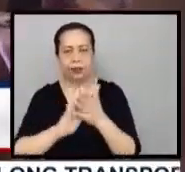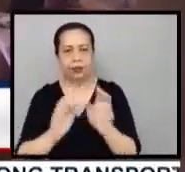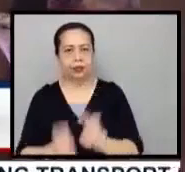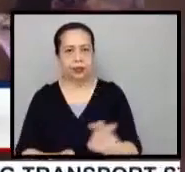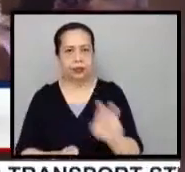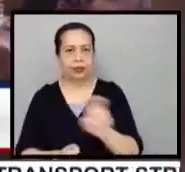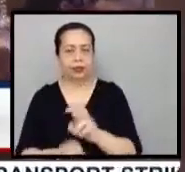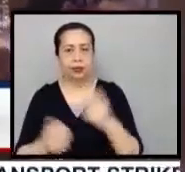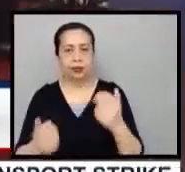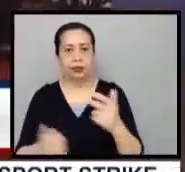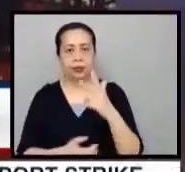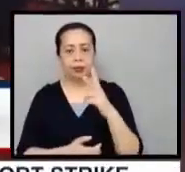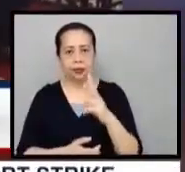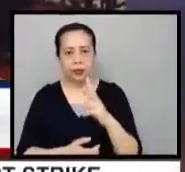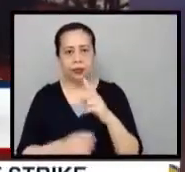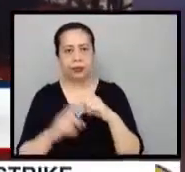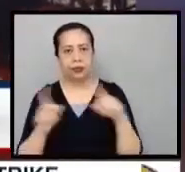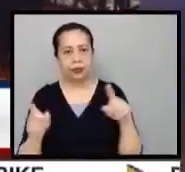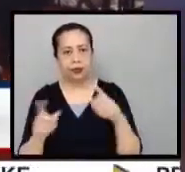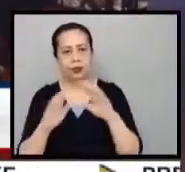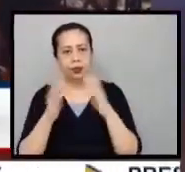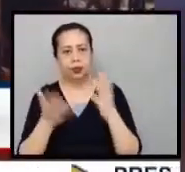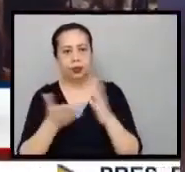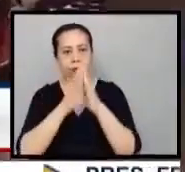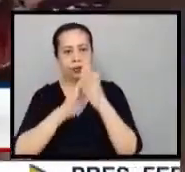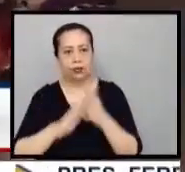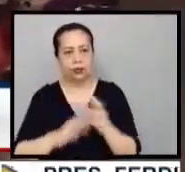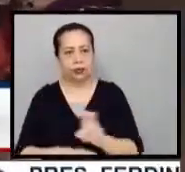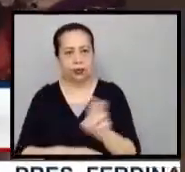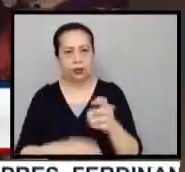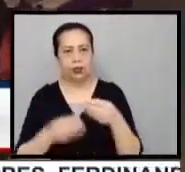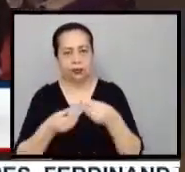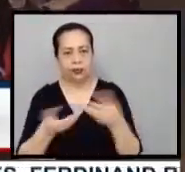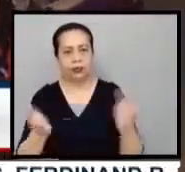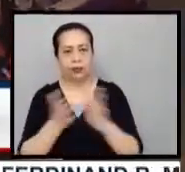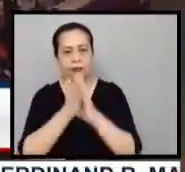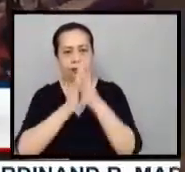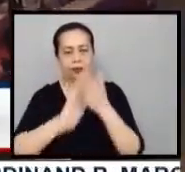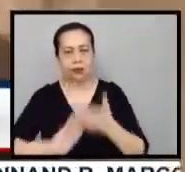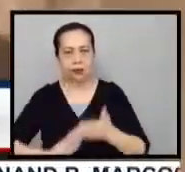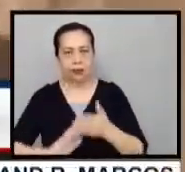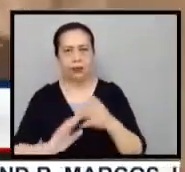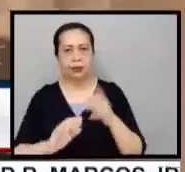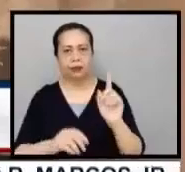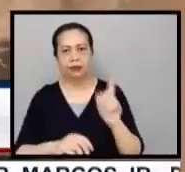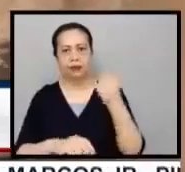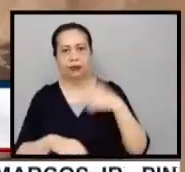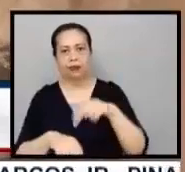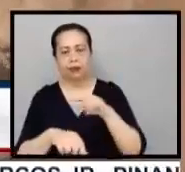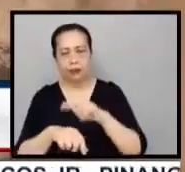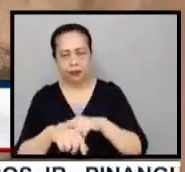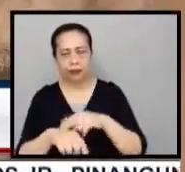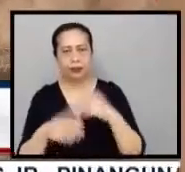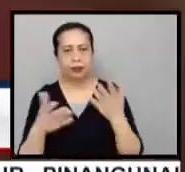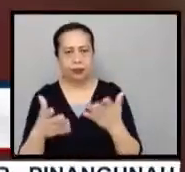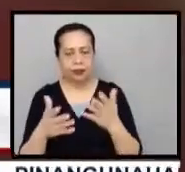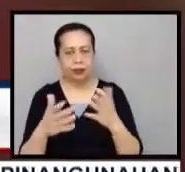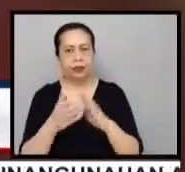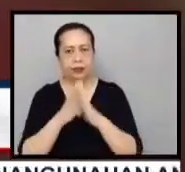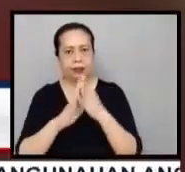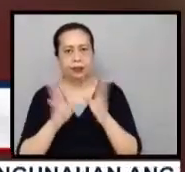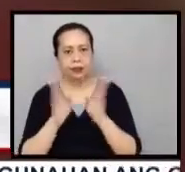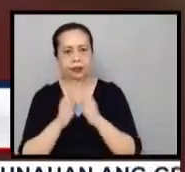32nd World Peace Tour. Nagbigay po siya ng mensahe ng kapayapaan sa First National Peace Convention. Siya ay 92 years old,